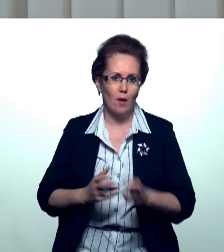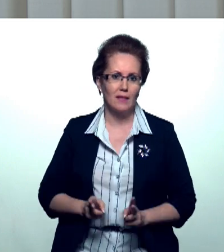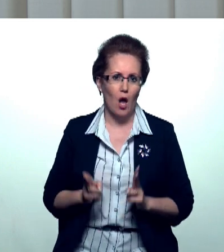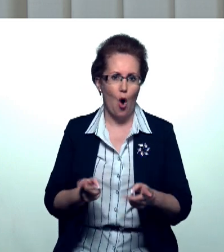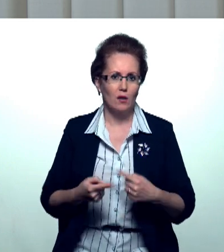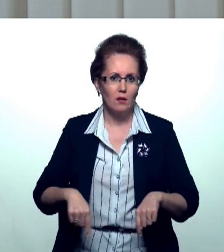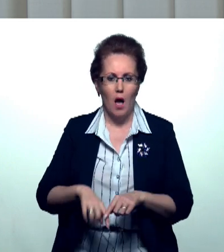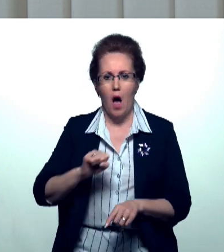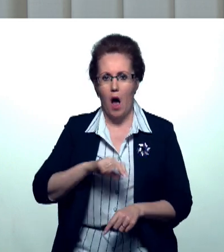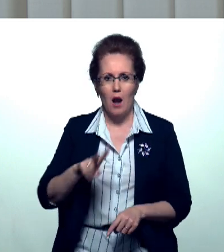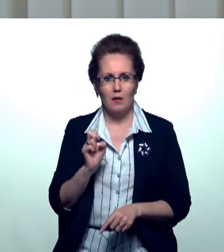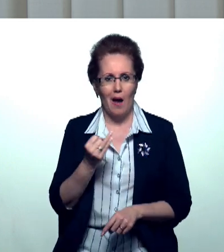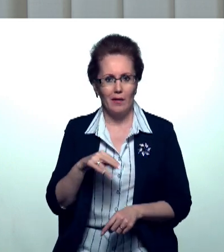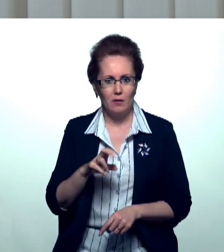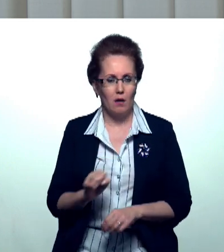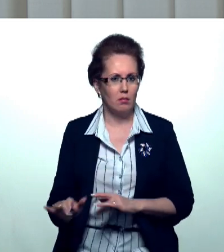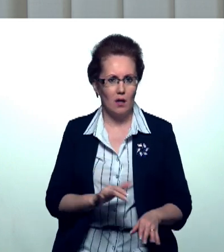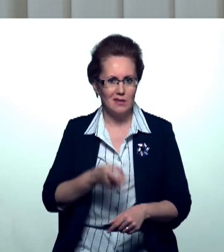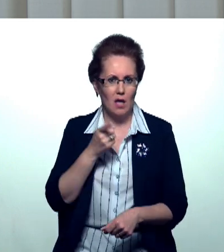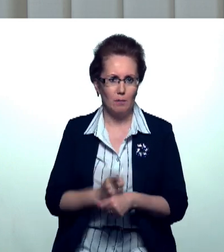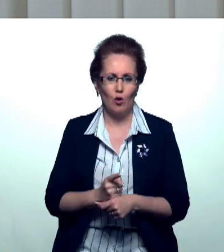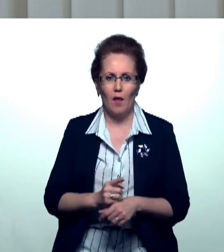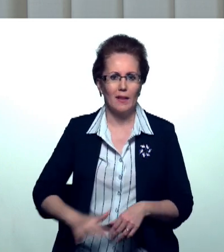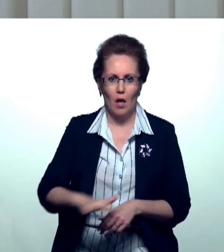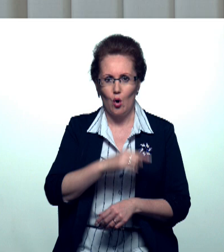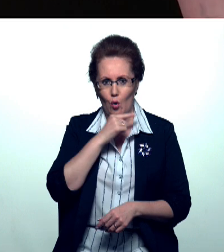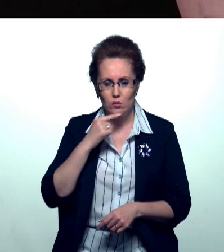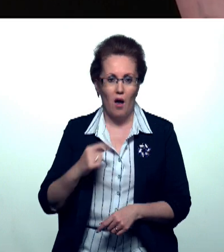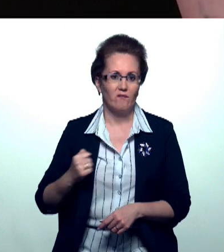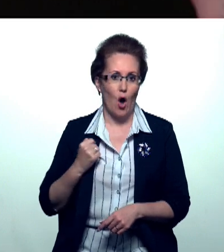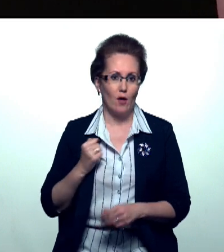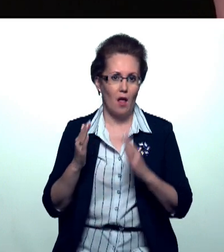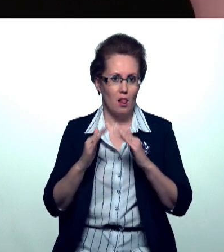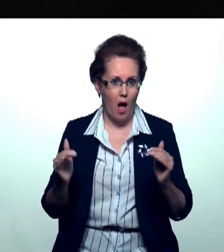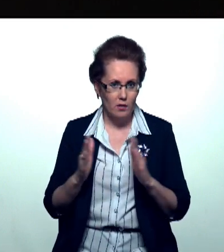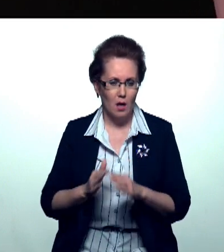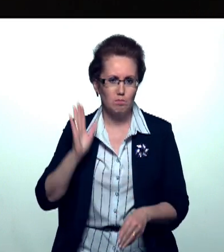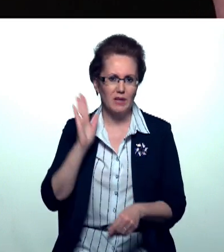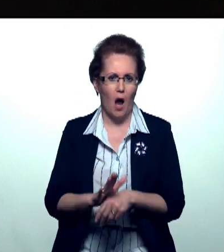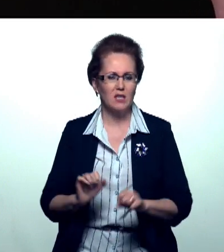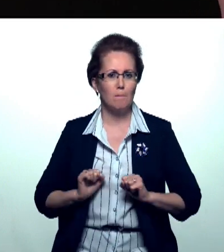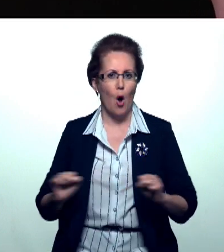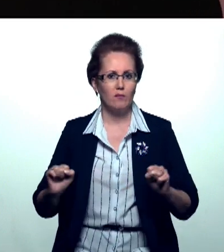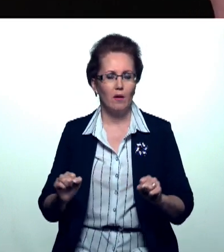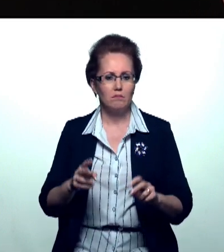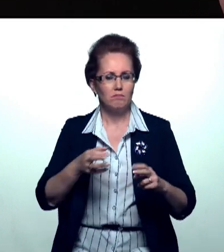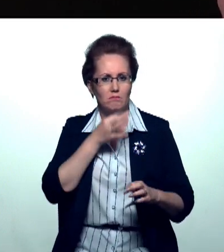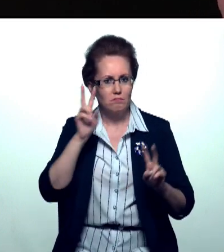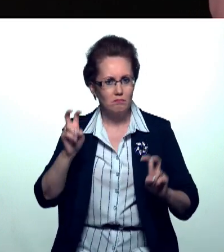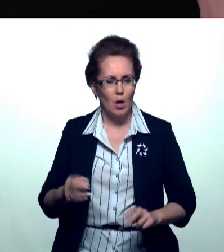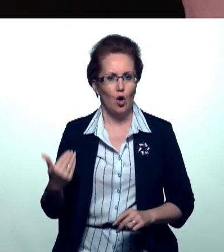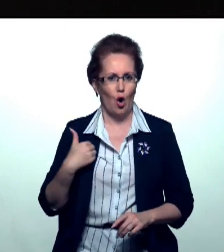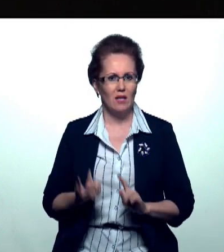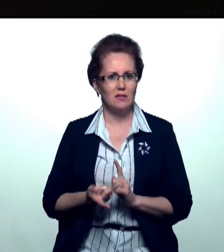террористической организации «Аль-Каида». Ее деятельность запрещена на территории России. Военный лагерь, приказы, подвиг – эти понятия привлекали его с детства. Он хотел